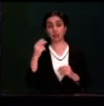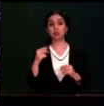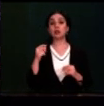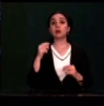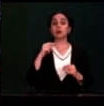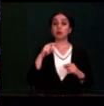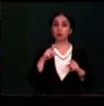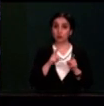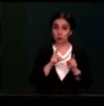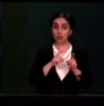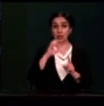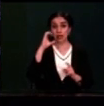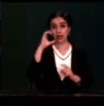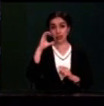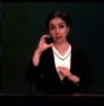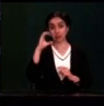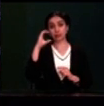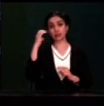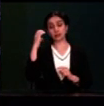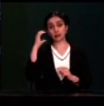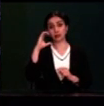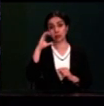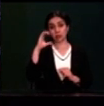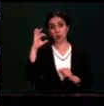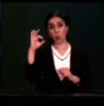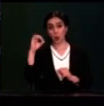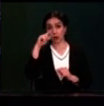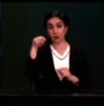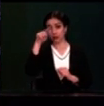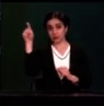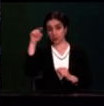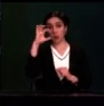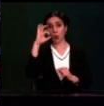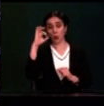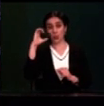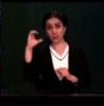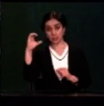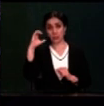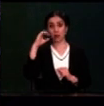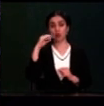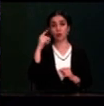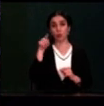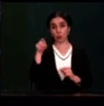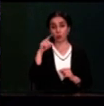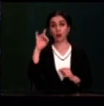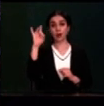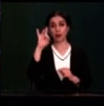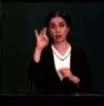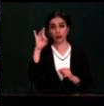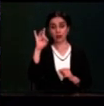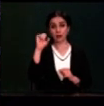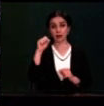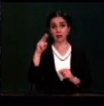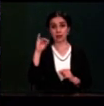tomoni esa SC ildiz ostida SO kvadrat plus O, S kvadrat bu ham radiusning kvadrati